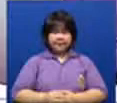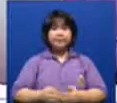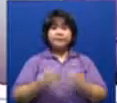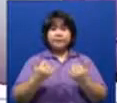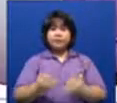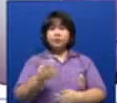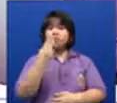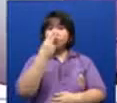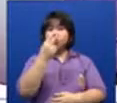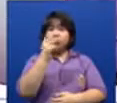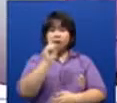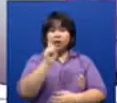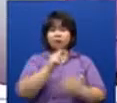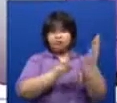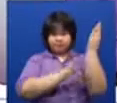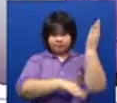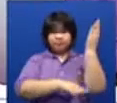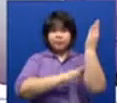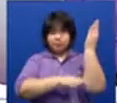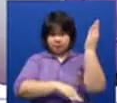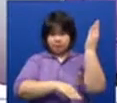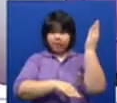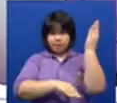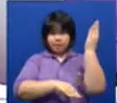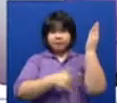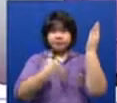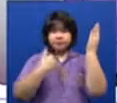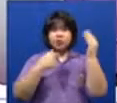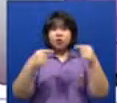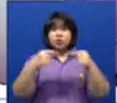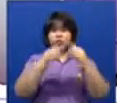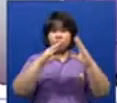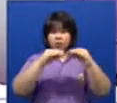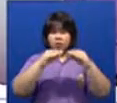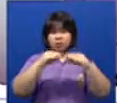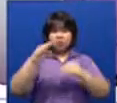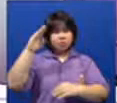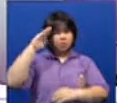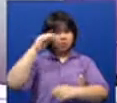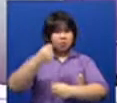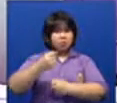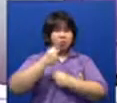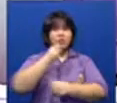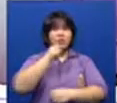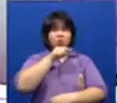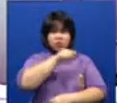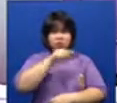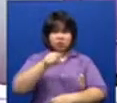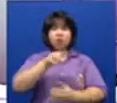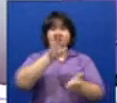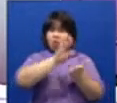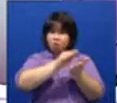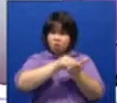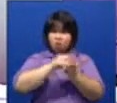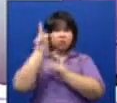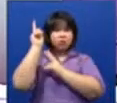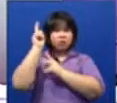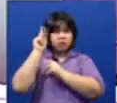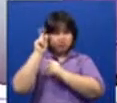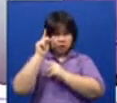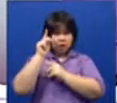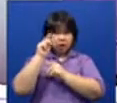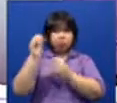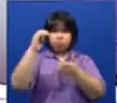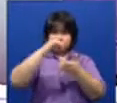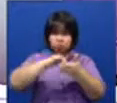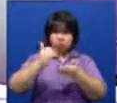นี้ลงไปติดตามสถานการณ์ที่เกิดขึ้นในพื้นที่ภาคใต้กันบ้างนะคะโดยที่ประชุมกองทัพบกค่ะเน้นย้ำหน่วยงานเรื่องของข้อมูลด้านการข่าวแล้วก็การ